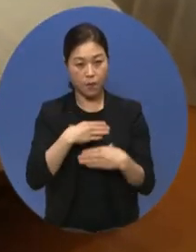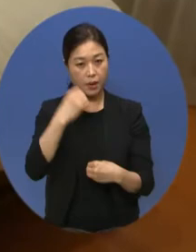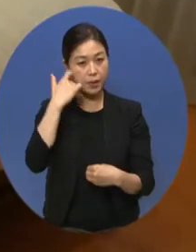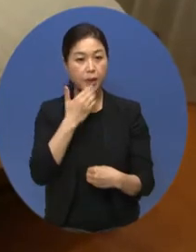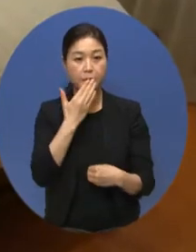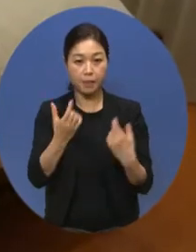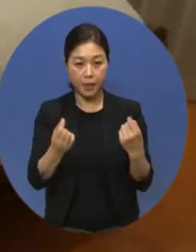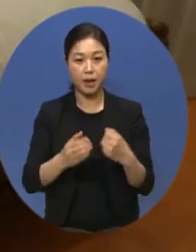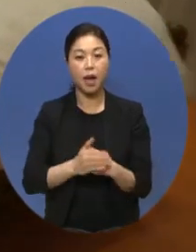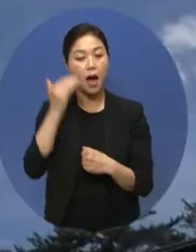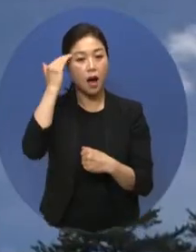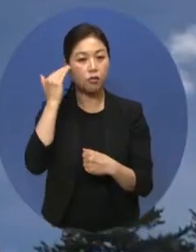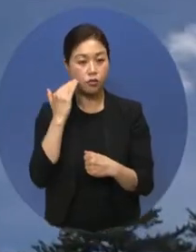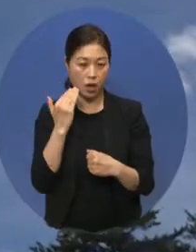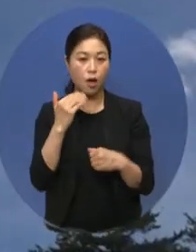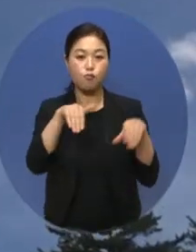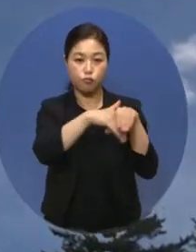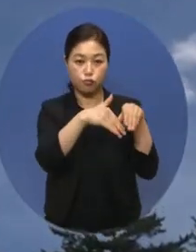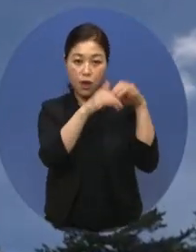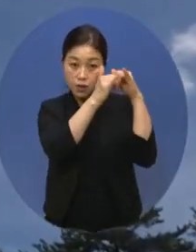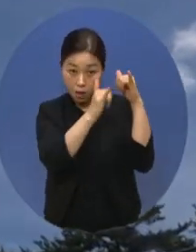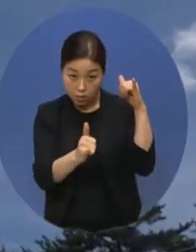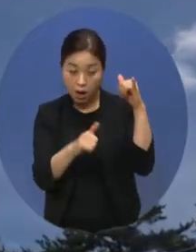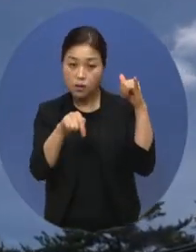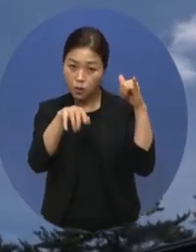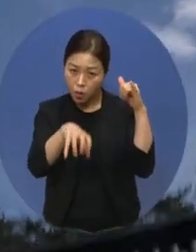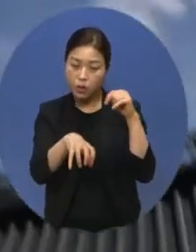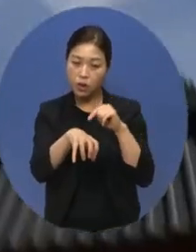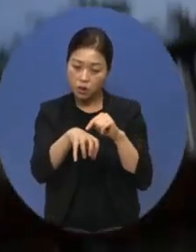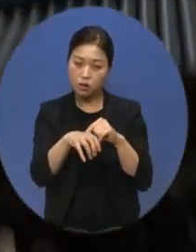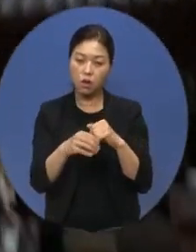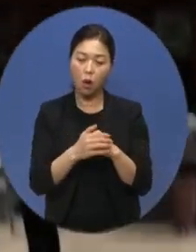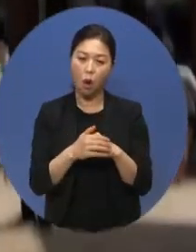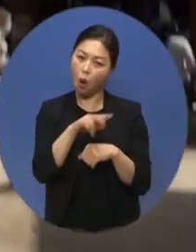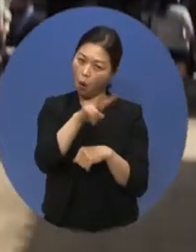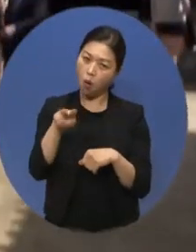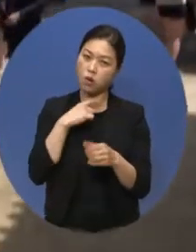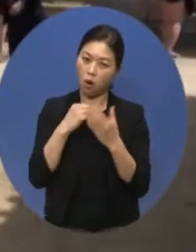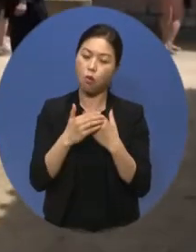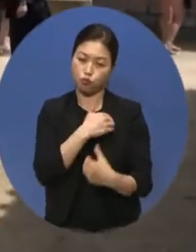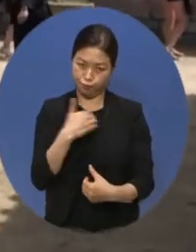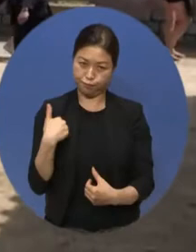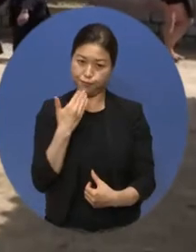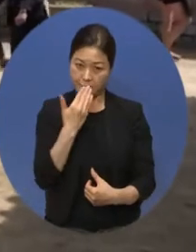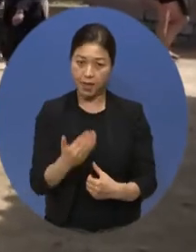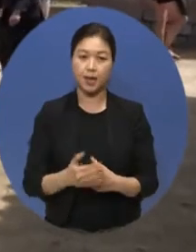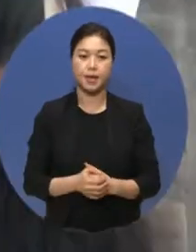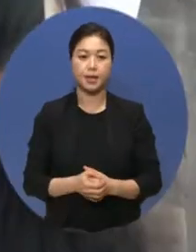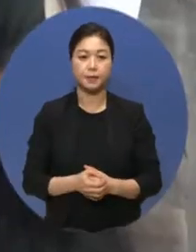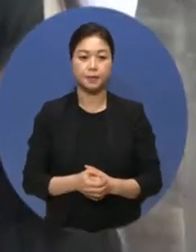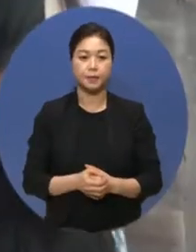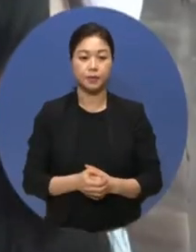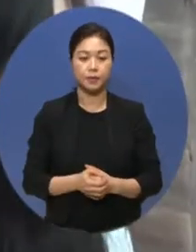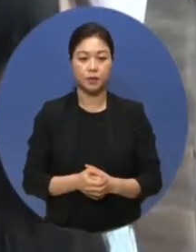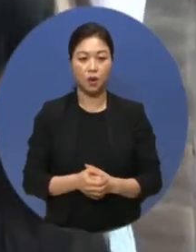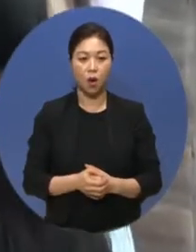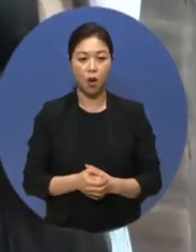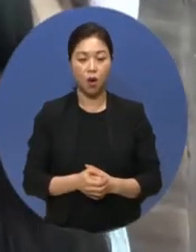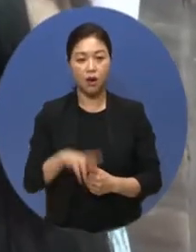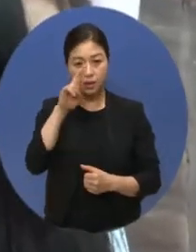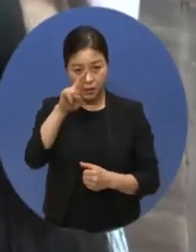더욱이 한국의 문화와 역사를 이곳에서 풍부하게 볼 수 있다. 그리고 삼양삼주